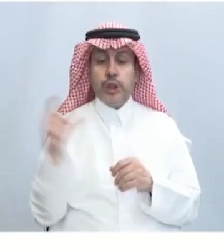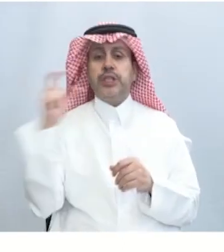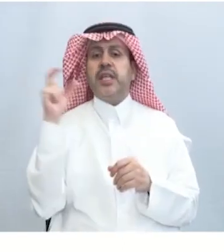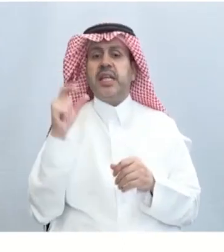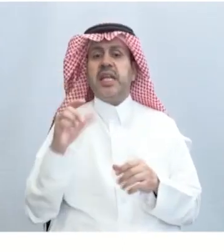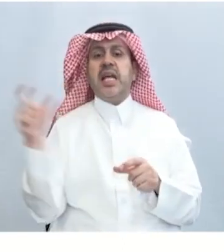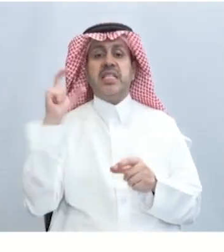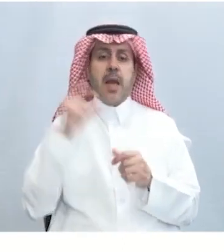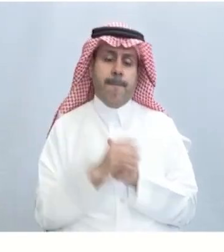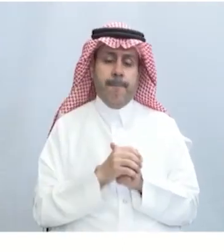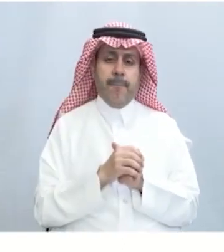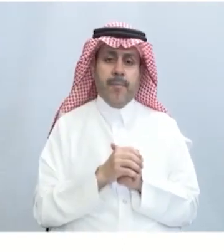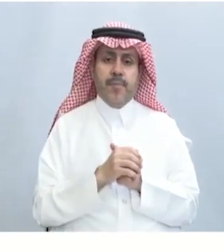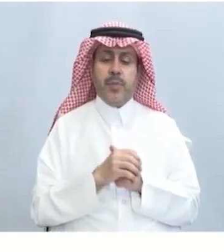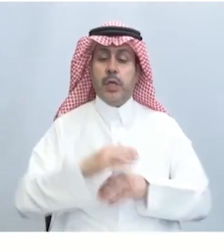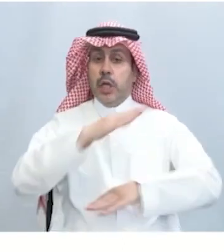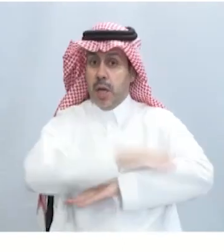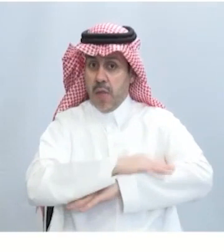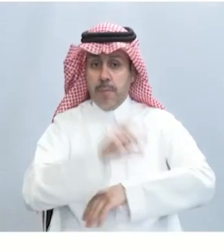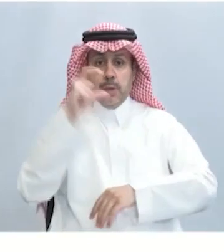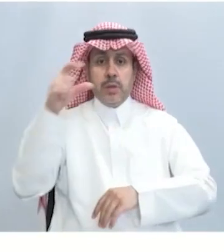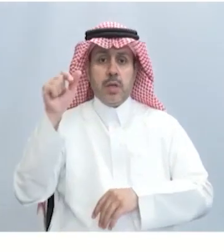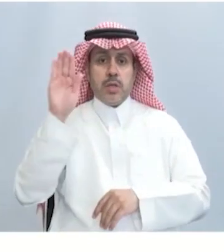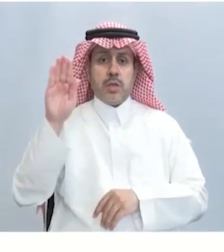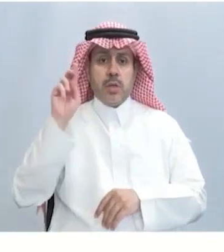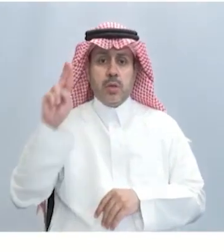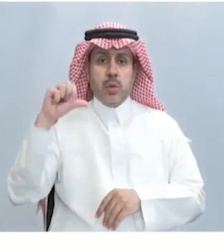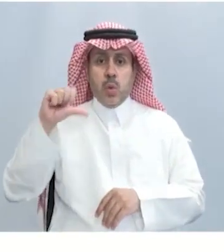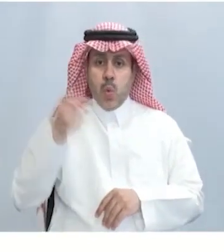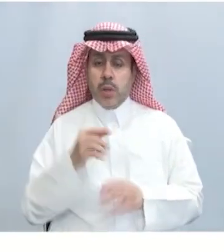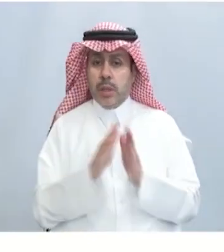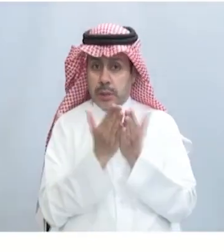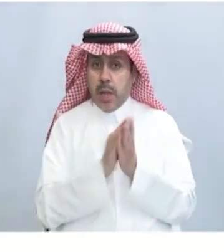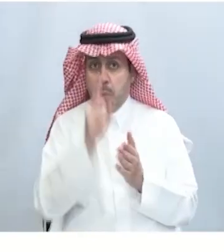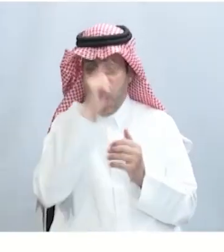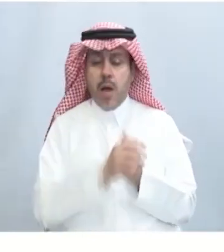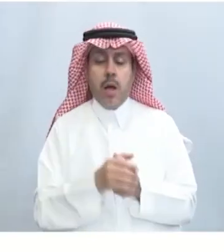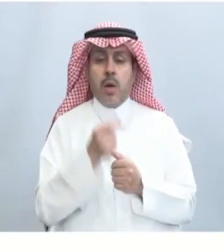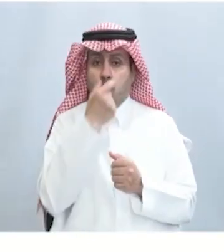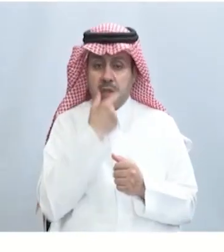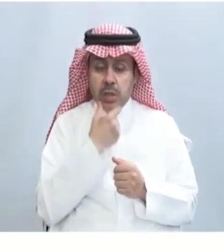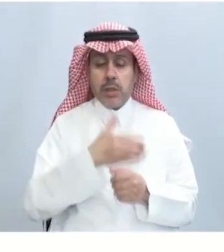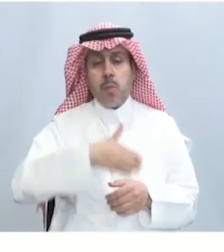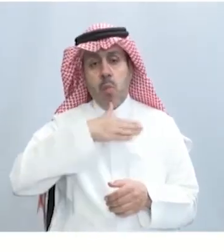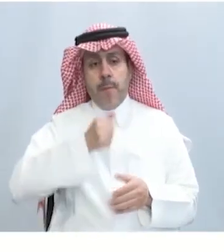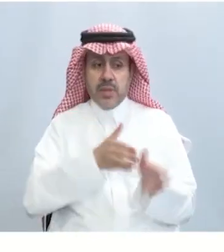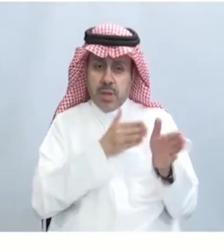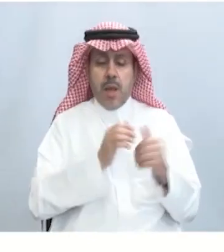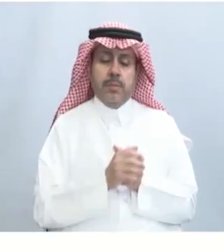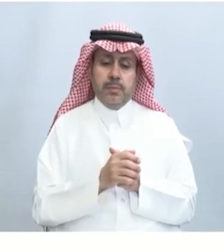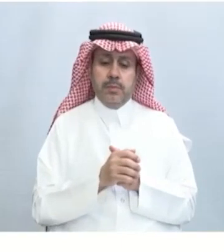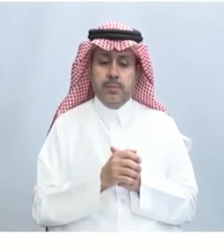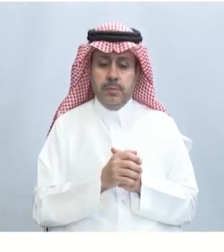الاسلام ودستورها كتاب الله وسنه رسوله صلى الله عليه